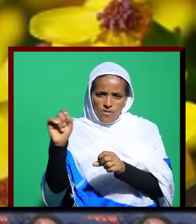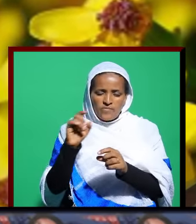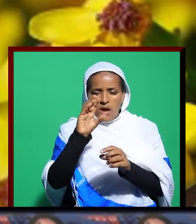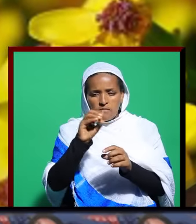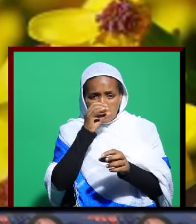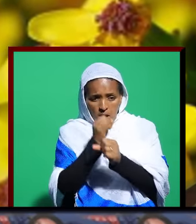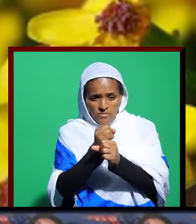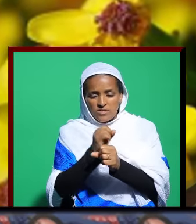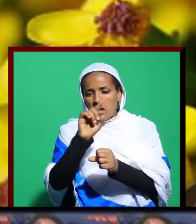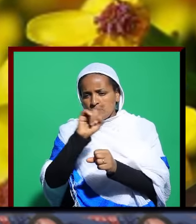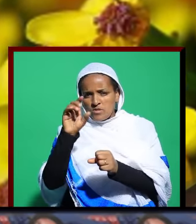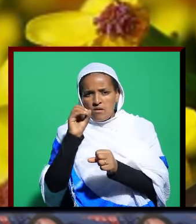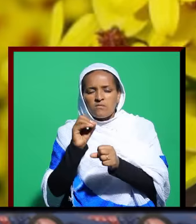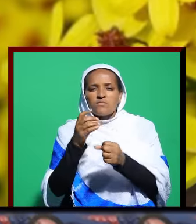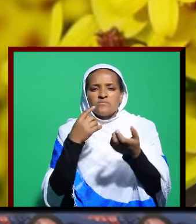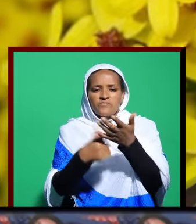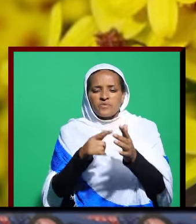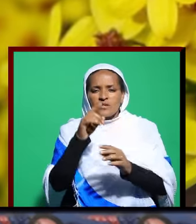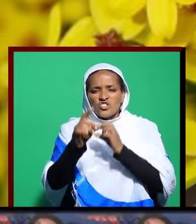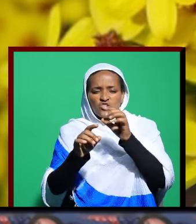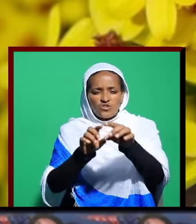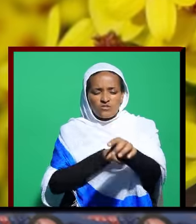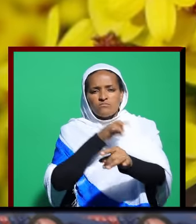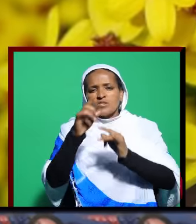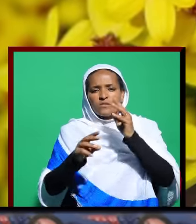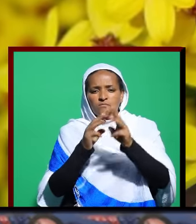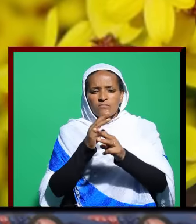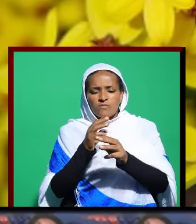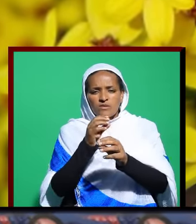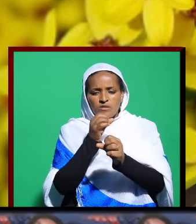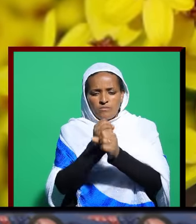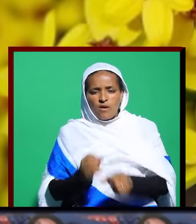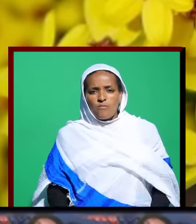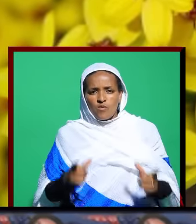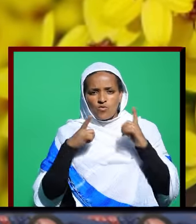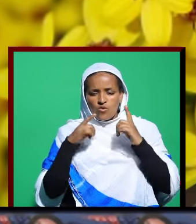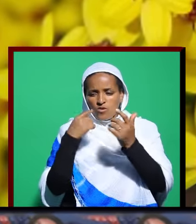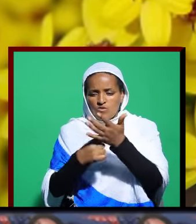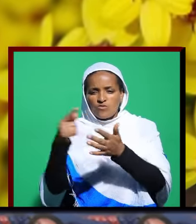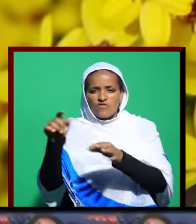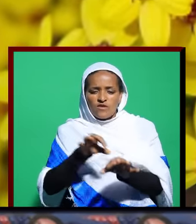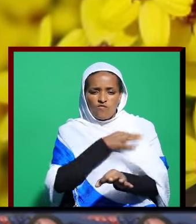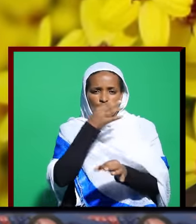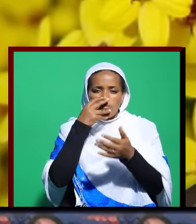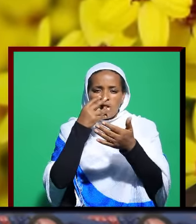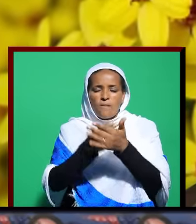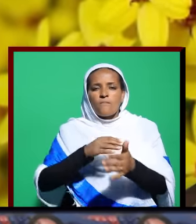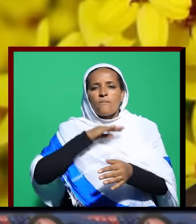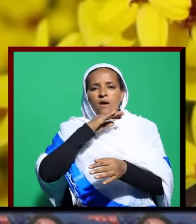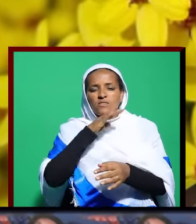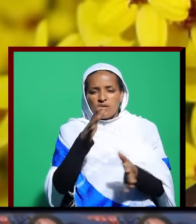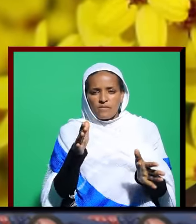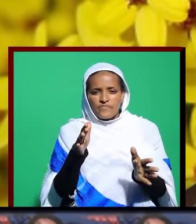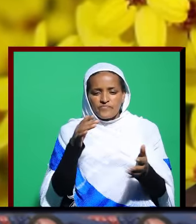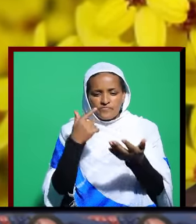ዓመት፣ ሀምሳ ዓመት ከሆነ ሀምሳ ዓመት እጅግ እድሜ ቢኖር ነፍሱም መልካምን ባትጠግብ አለ። አያ